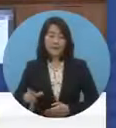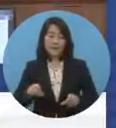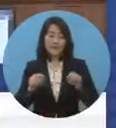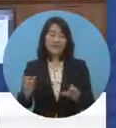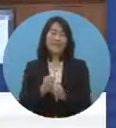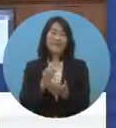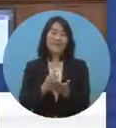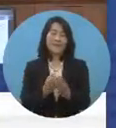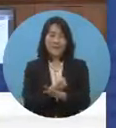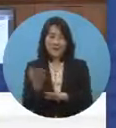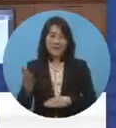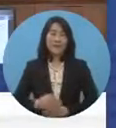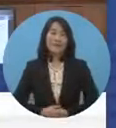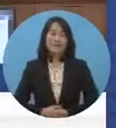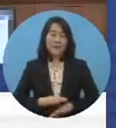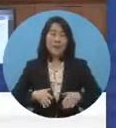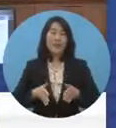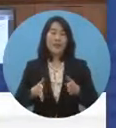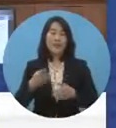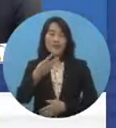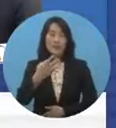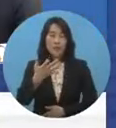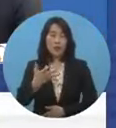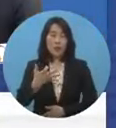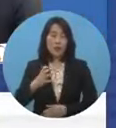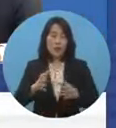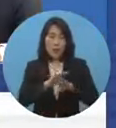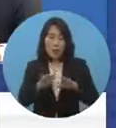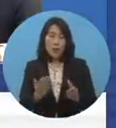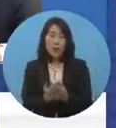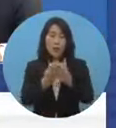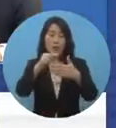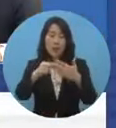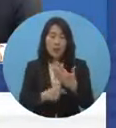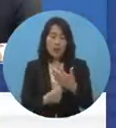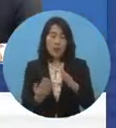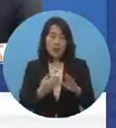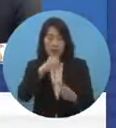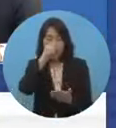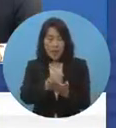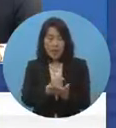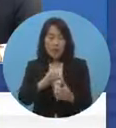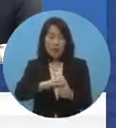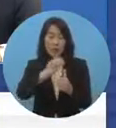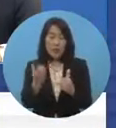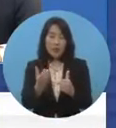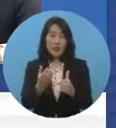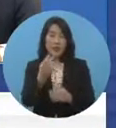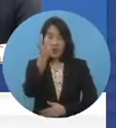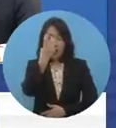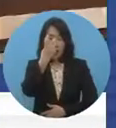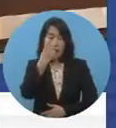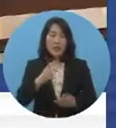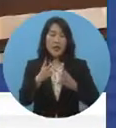계속해서 간추린 소식입니다 전라남도가 2019 국가균형발전 프로젝트의 b 타당성조사 면제 사업의